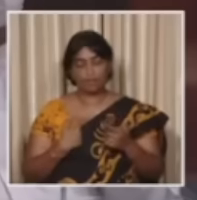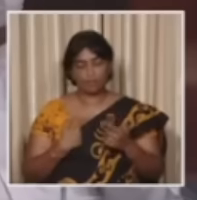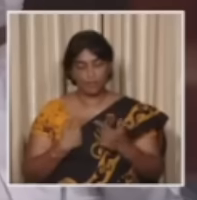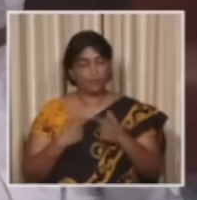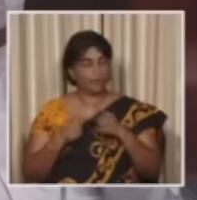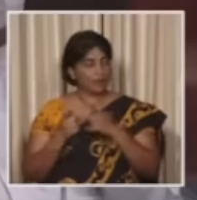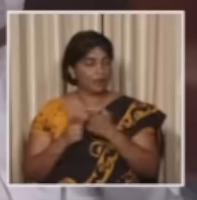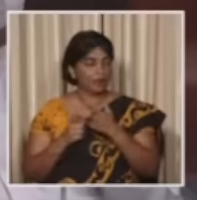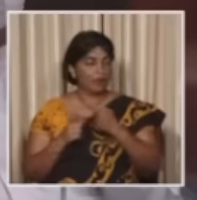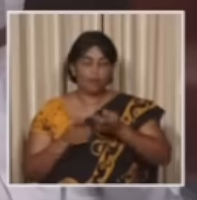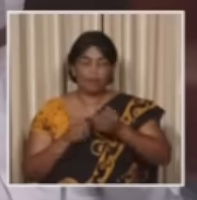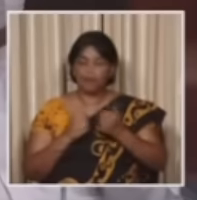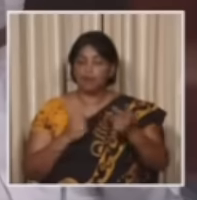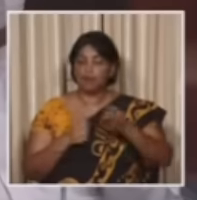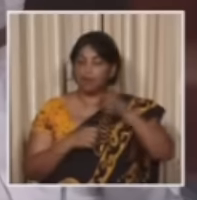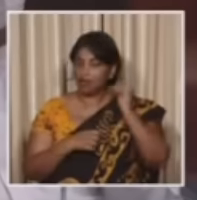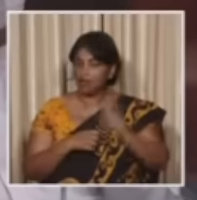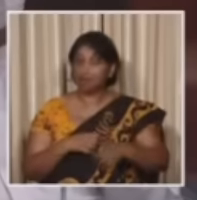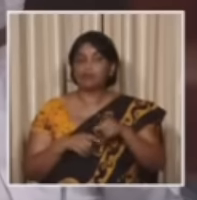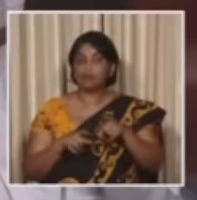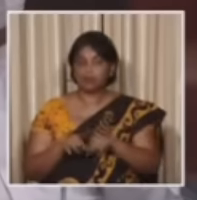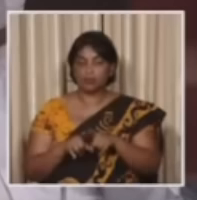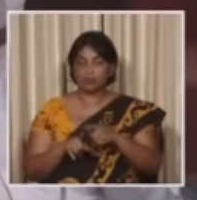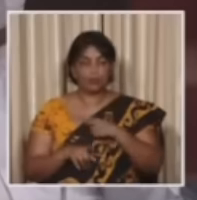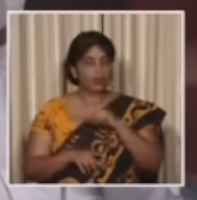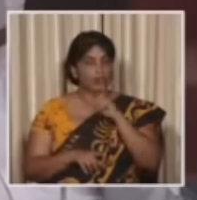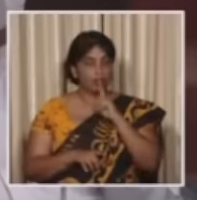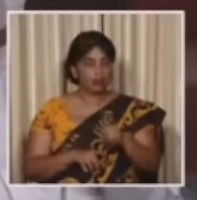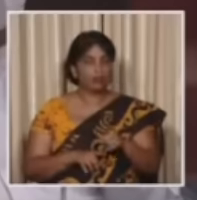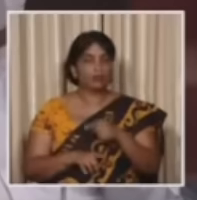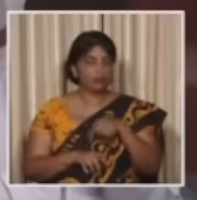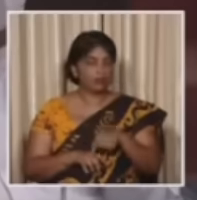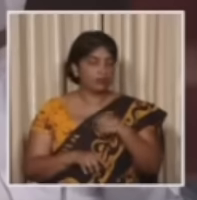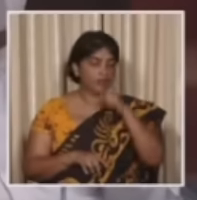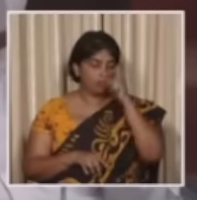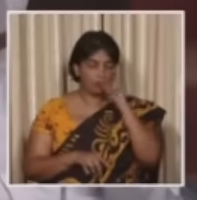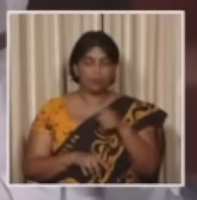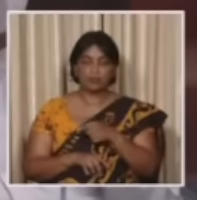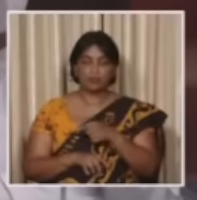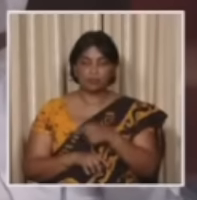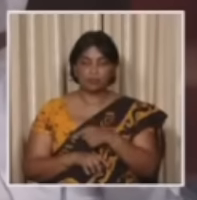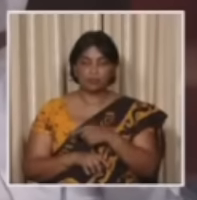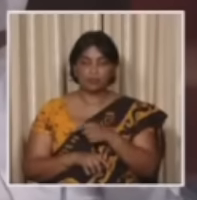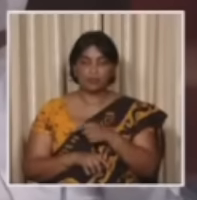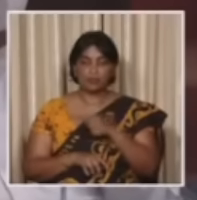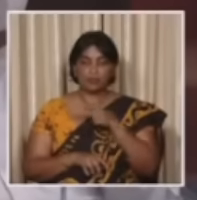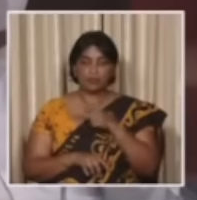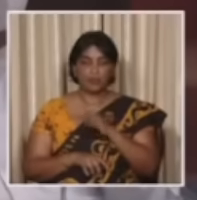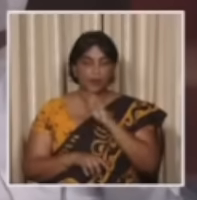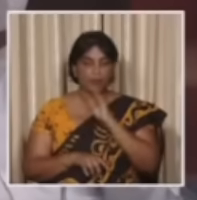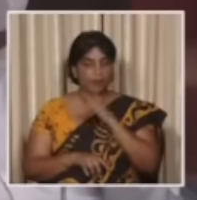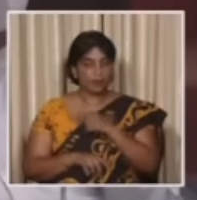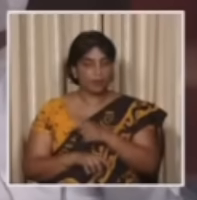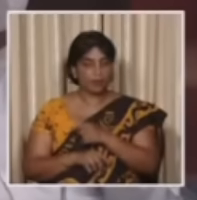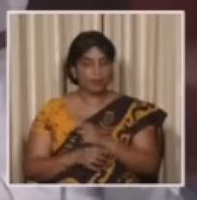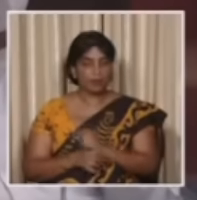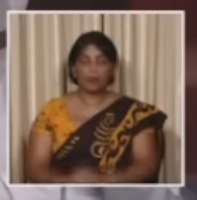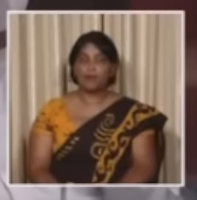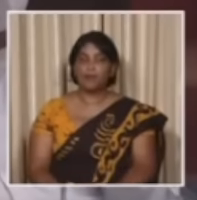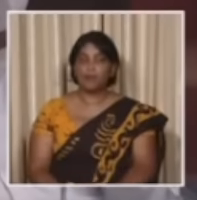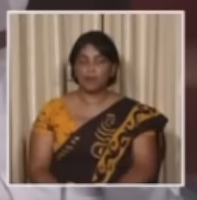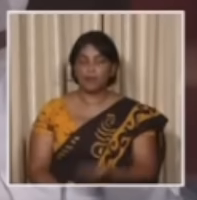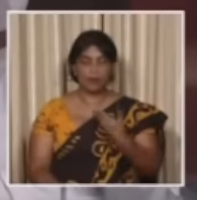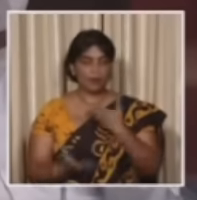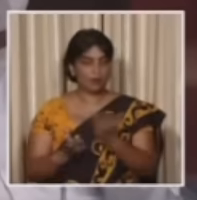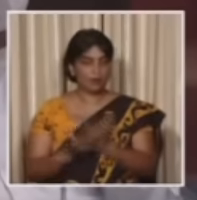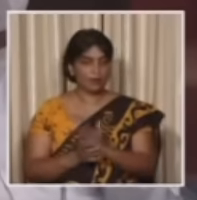ඒක වෙනම අනුමත කරන්න ඕනේ වෙනම පත්තක් ගෙනල්ලා. මම ඔබතුමාට බලන්න දැන් බලන්න මෙතන මේක මේ මාගාව